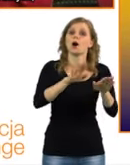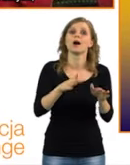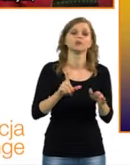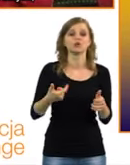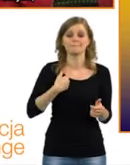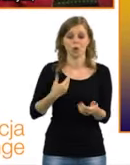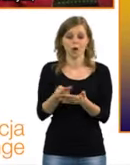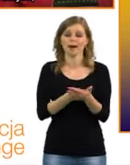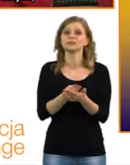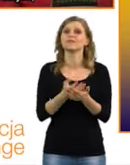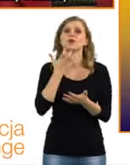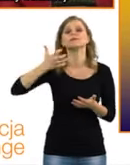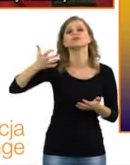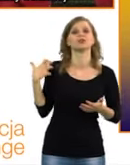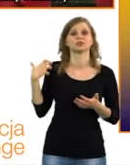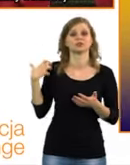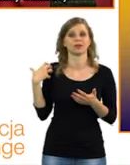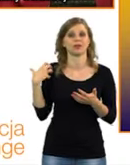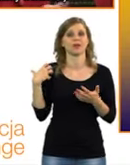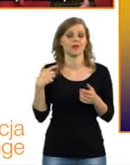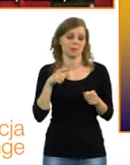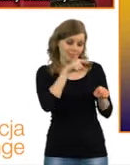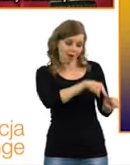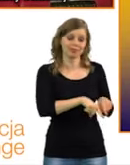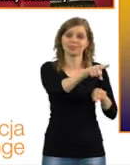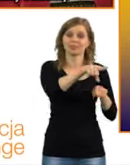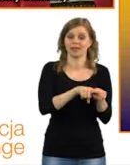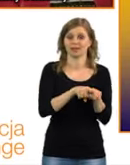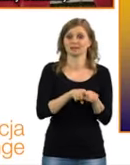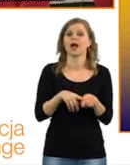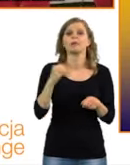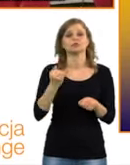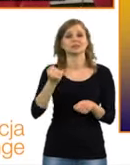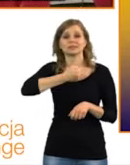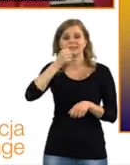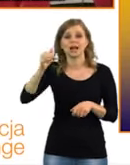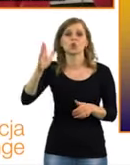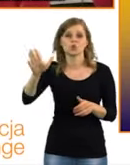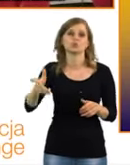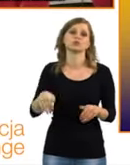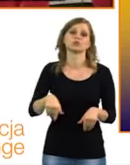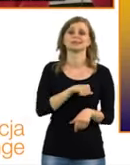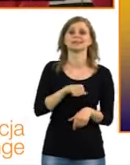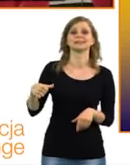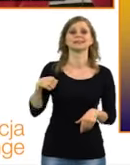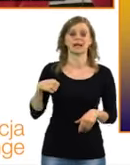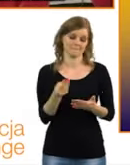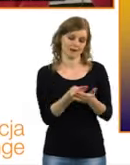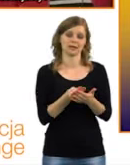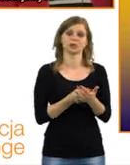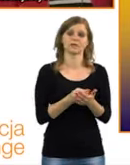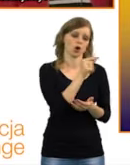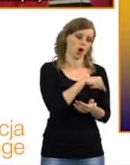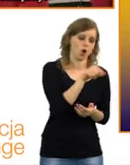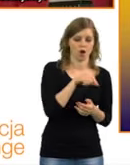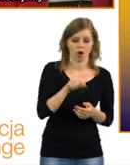który narysowaliśmy wcześniej. I potem, jak są dzieci starsze, mogą rysować sobie kółeczkami